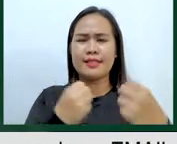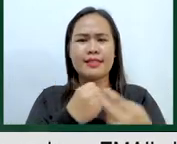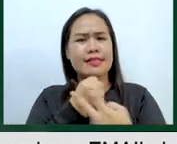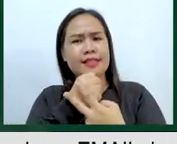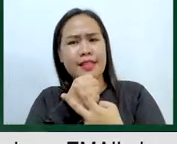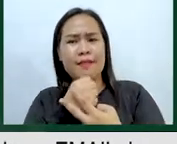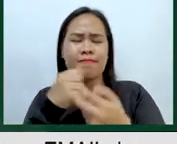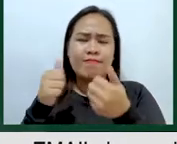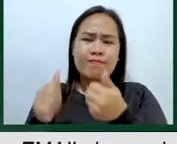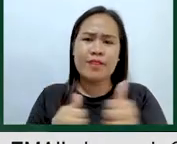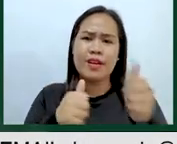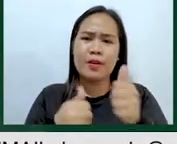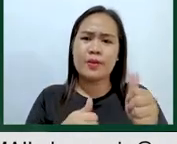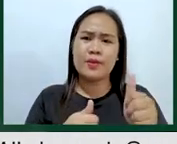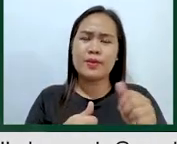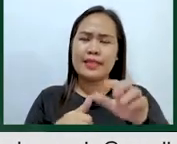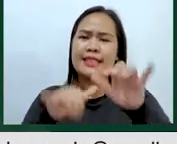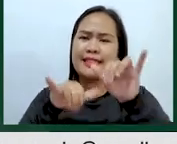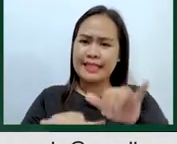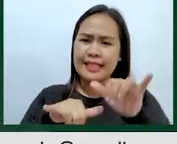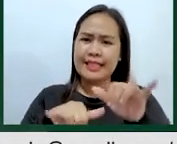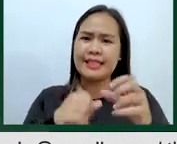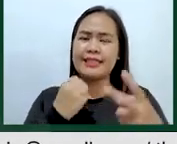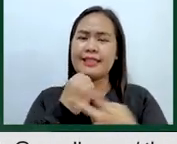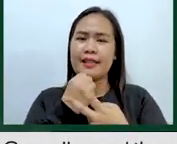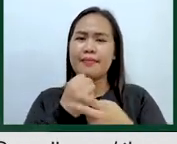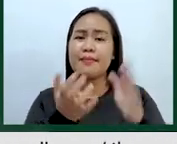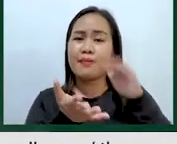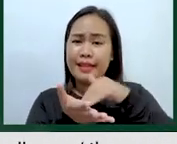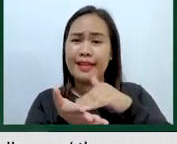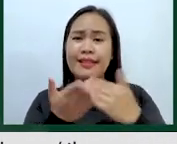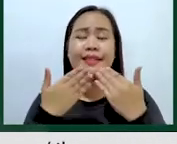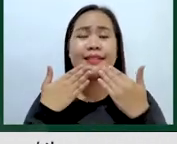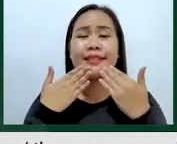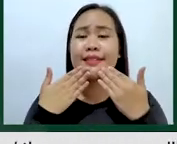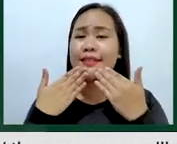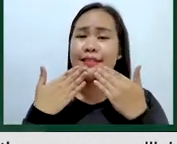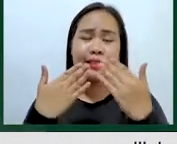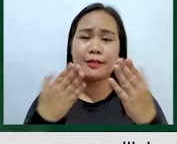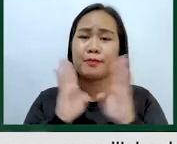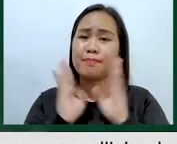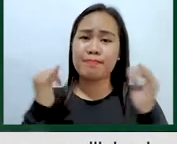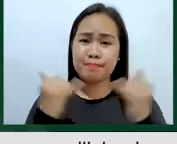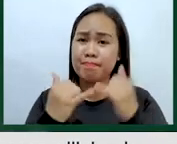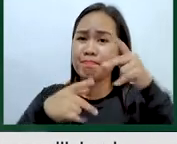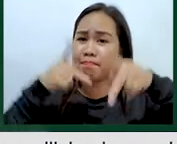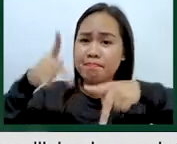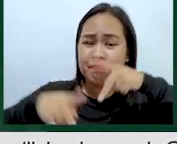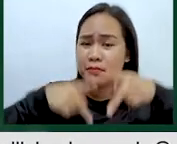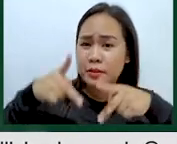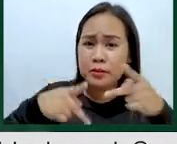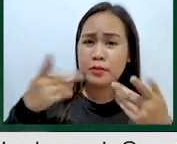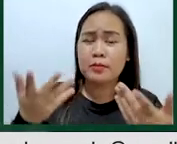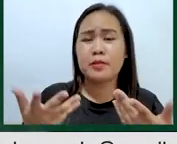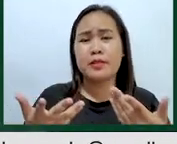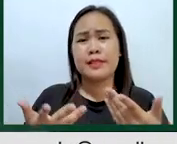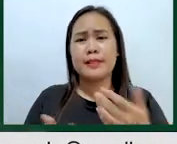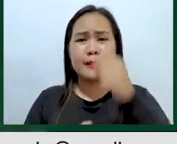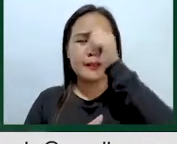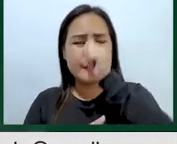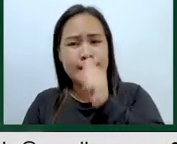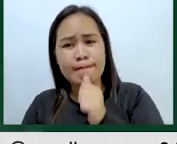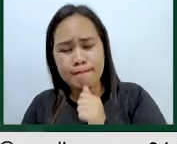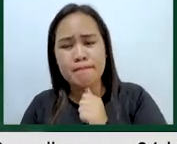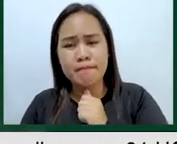safety protocols, no? And always stay safe. So muli sa aking mga kabarangay, no? Ano lang